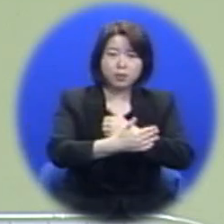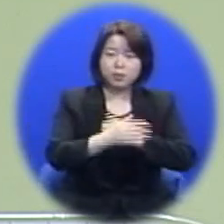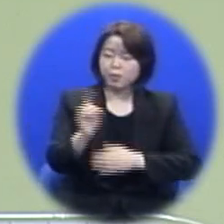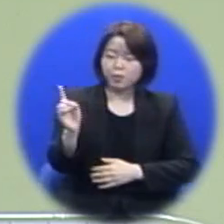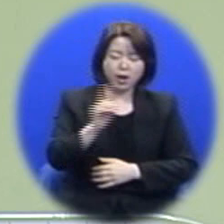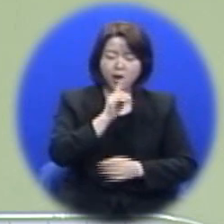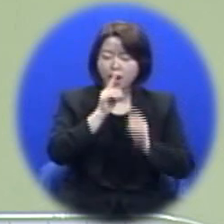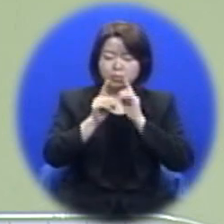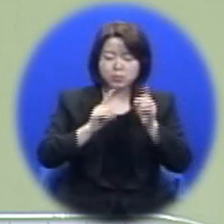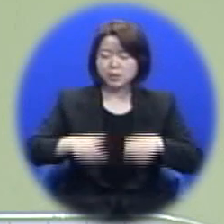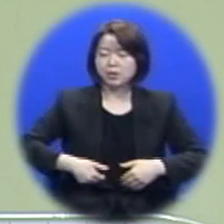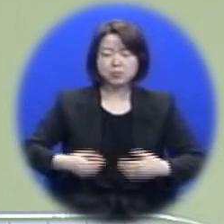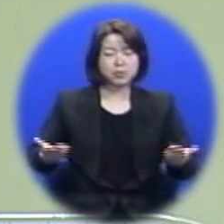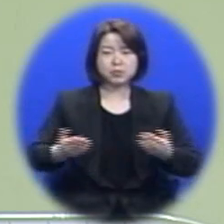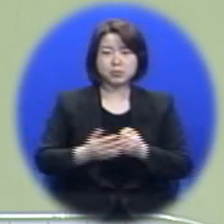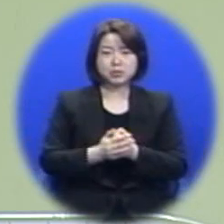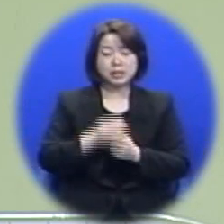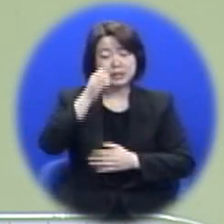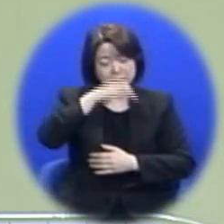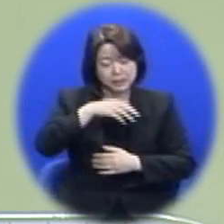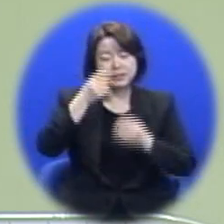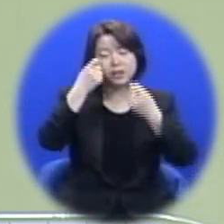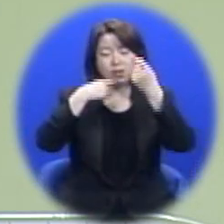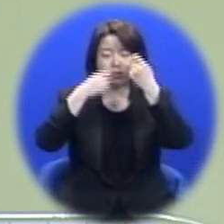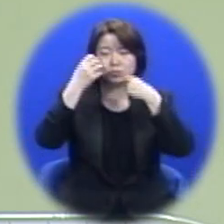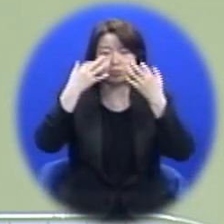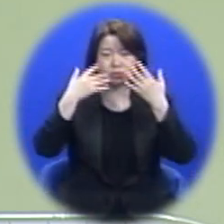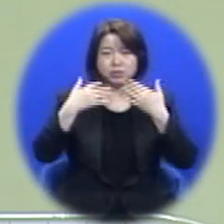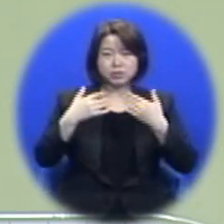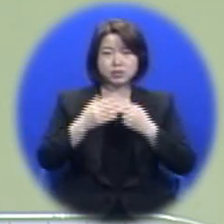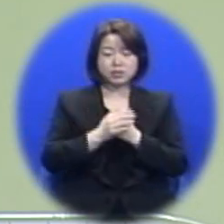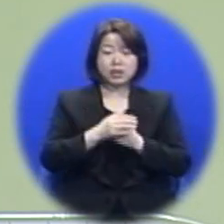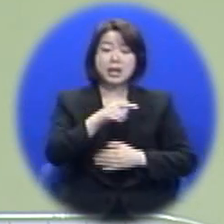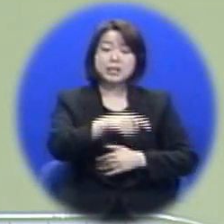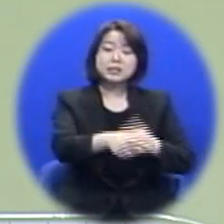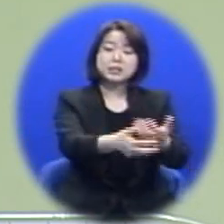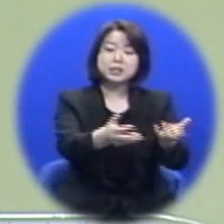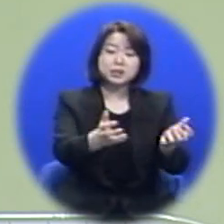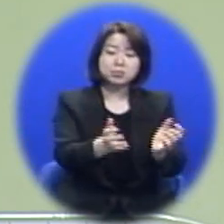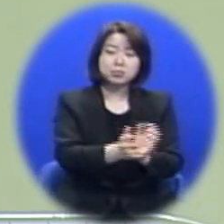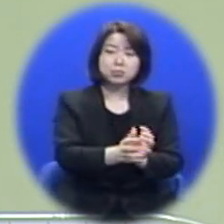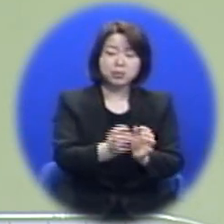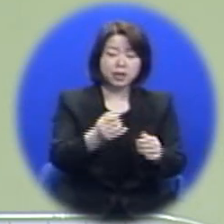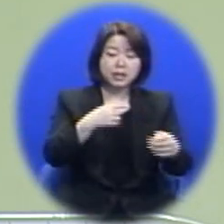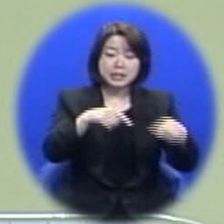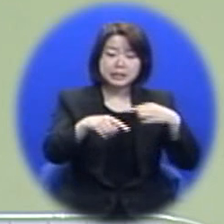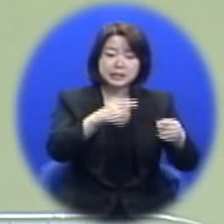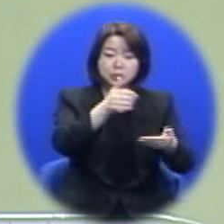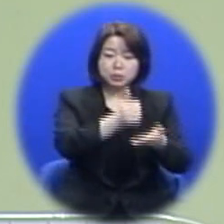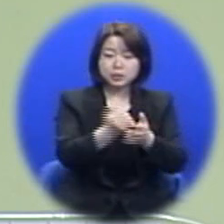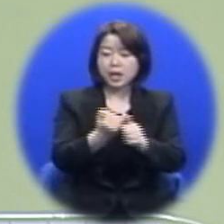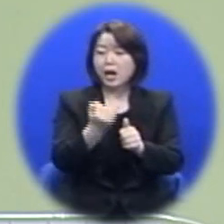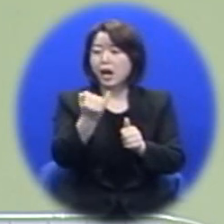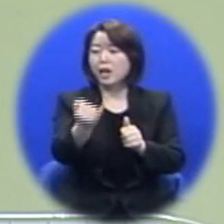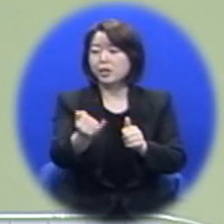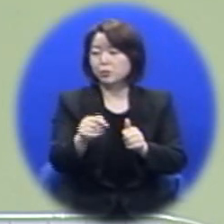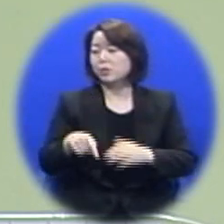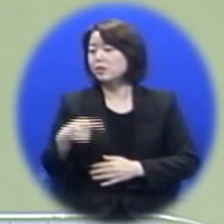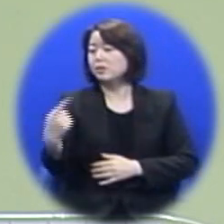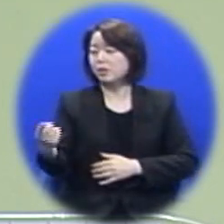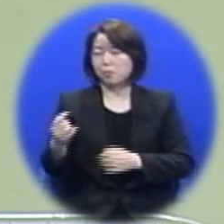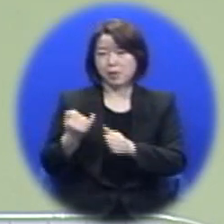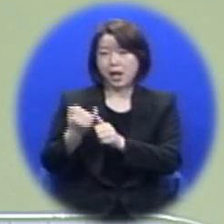필요 없었어요 그냥 물었어요 그 분파의 지도자의 아내도 그 옆에 있는 다른 지도자 의 안에